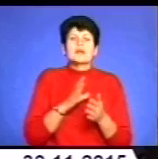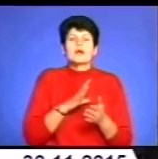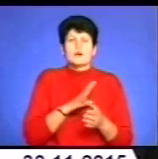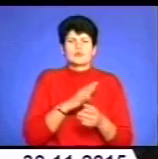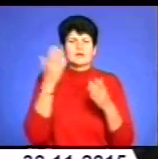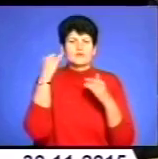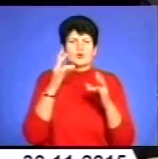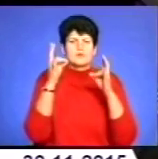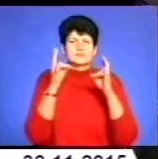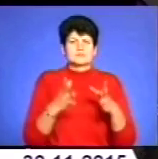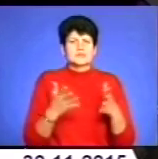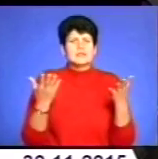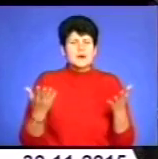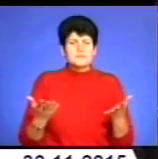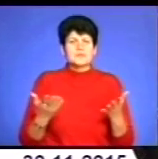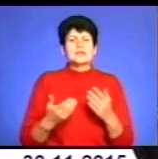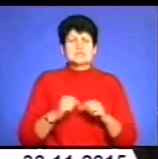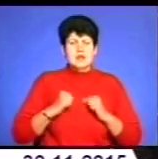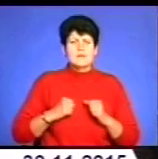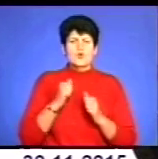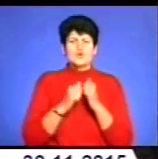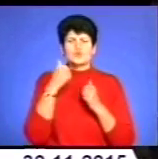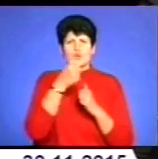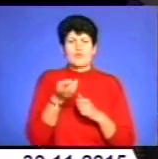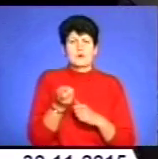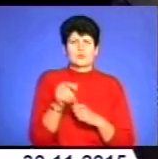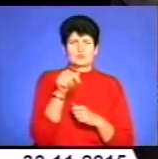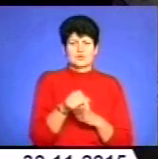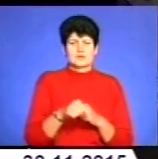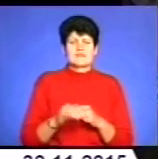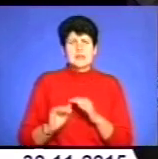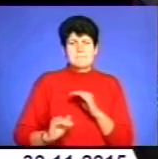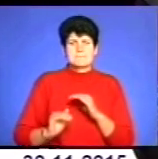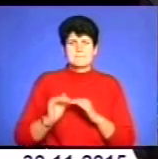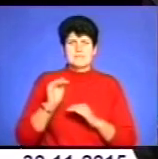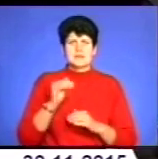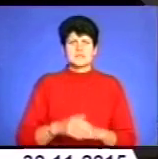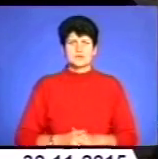Ну і стараємося, кожного року приходимо з ним сюди, від малесенького.